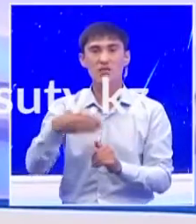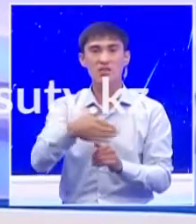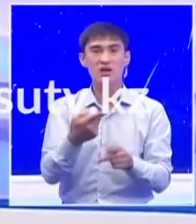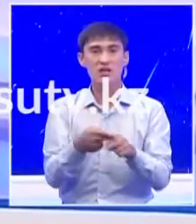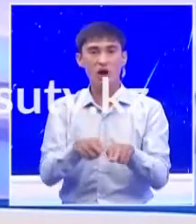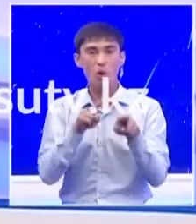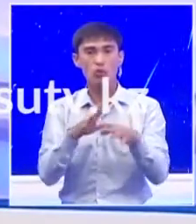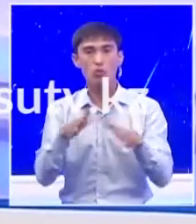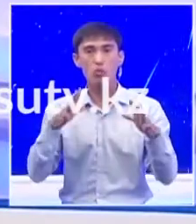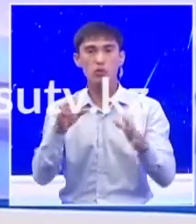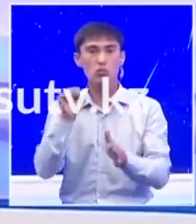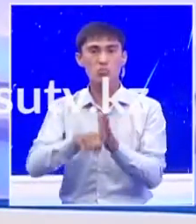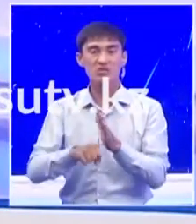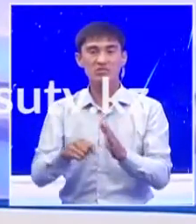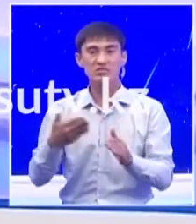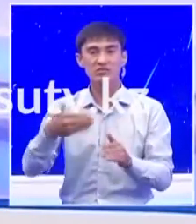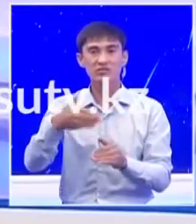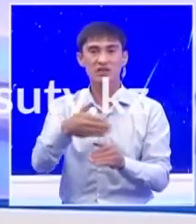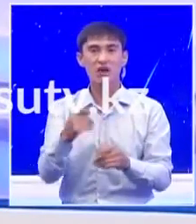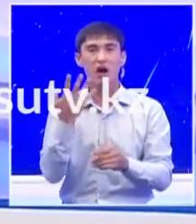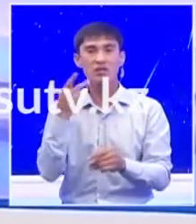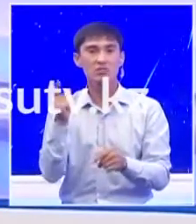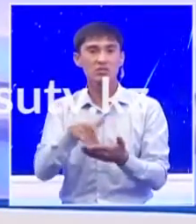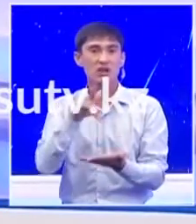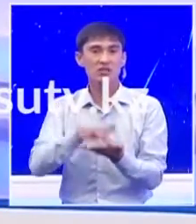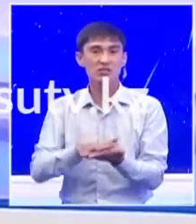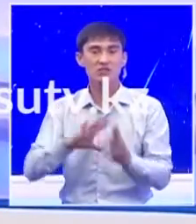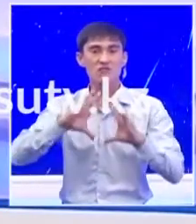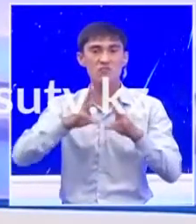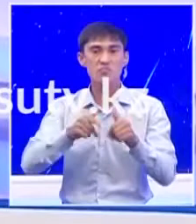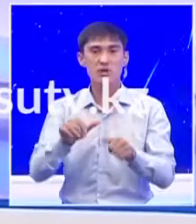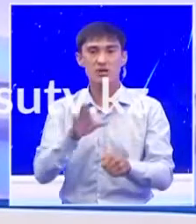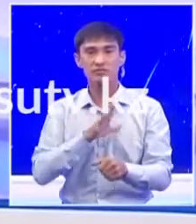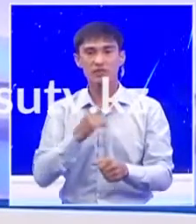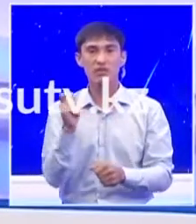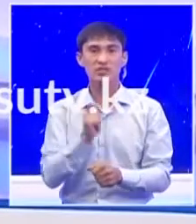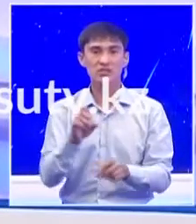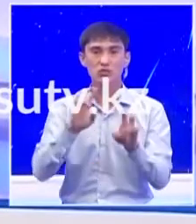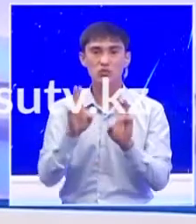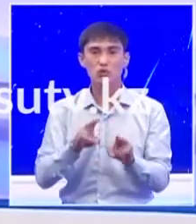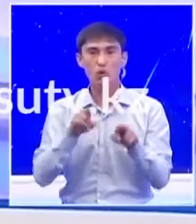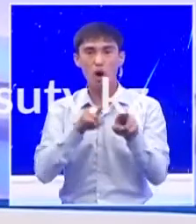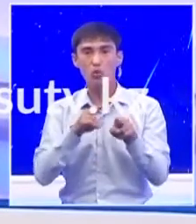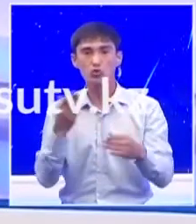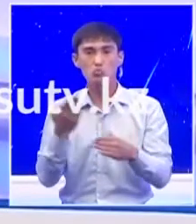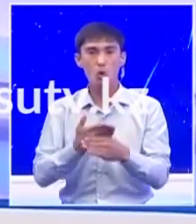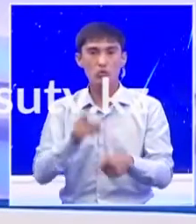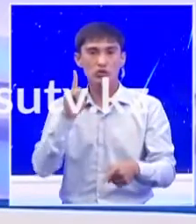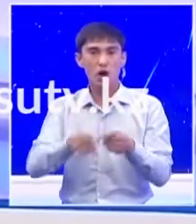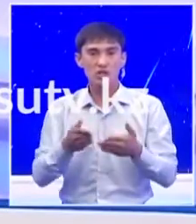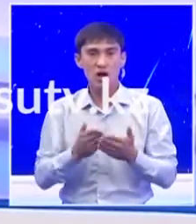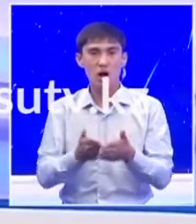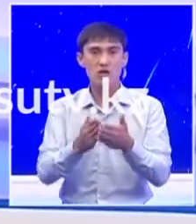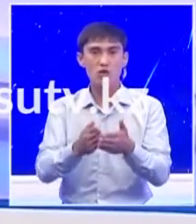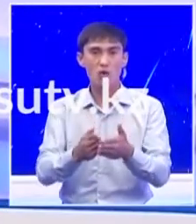охота стала крупнейшим убийством китообразных, когда-либо зарегистрированным в мире. В воскресенье ночью охотники с помощью скоростных